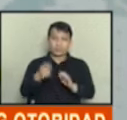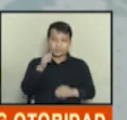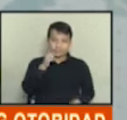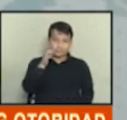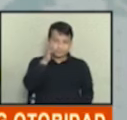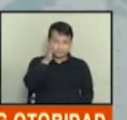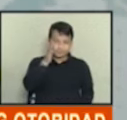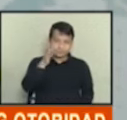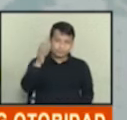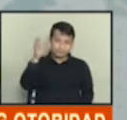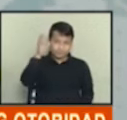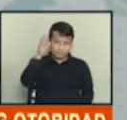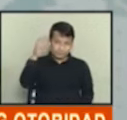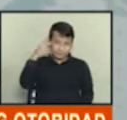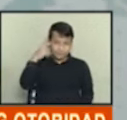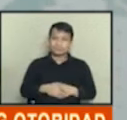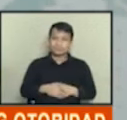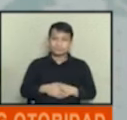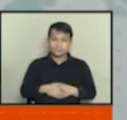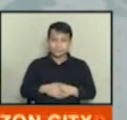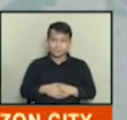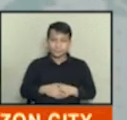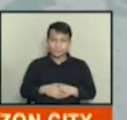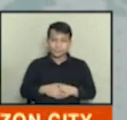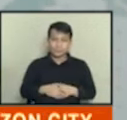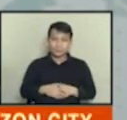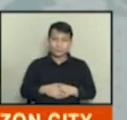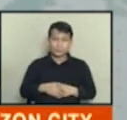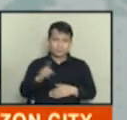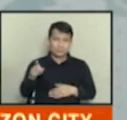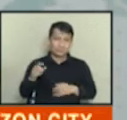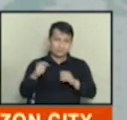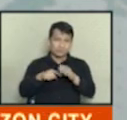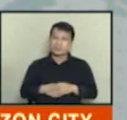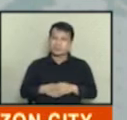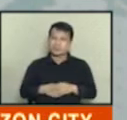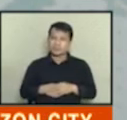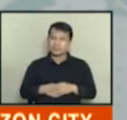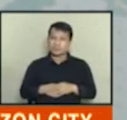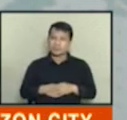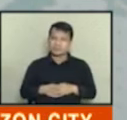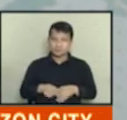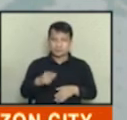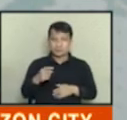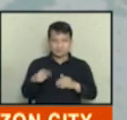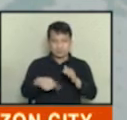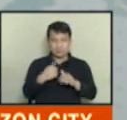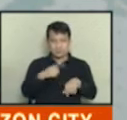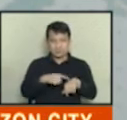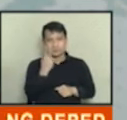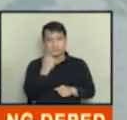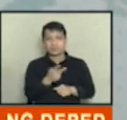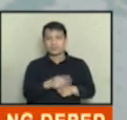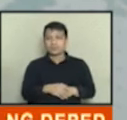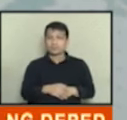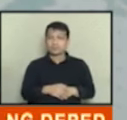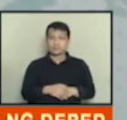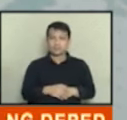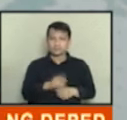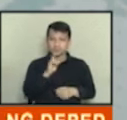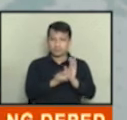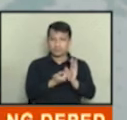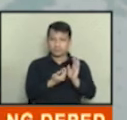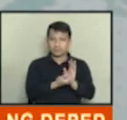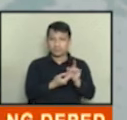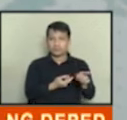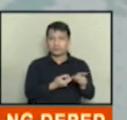Bustillo at Mr. Carlo Peralta. You can run, but you can't hide. Ika nga, matitiyempo at matitiyempo namin kayo. Sinisiguro ko sa inyong